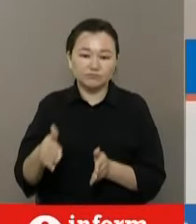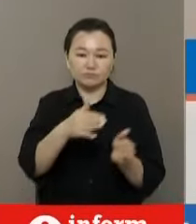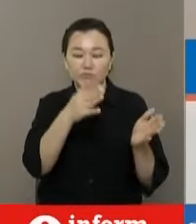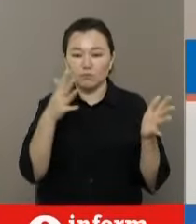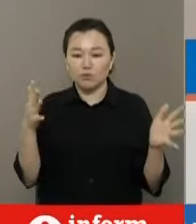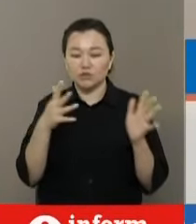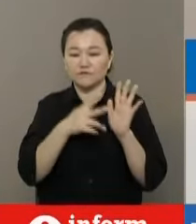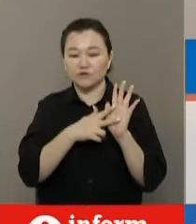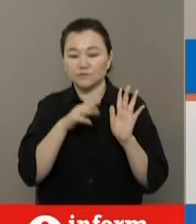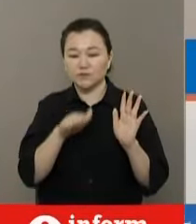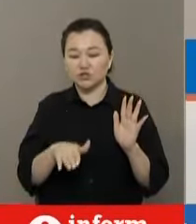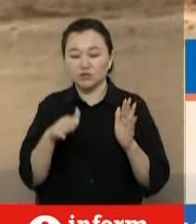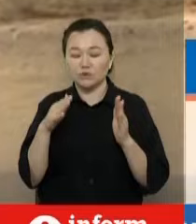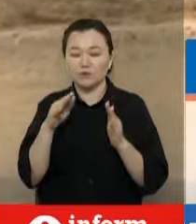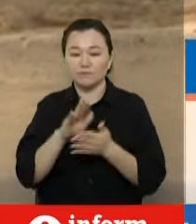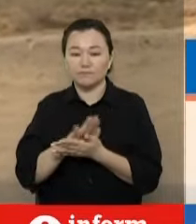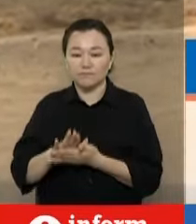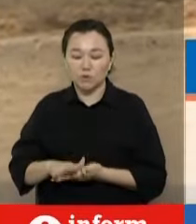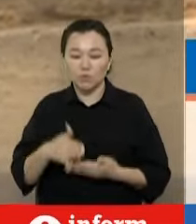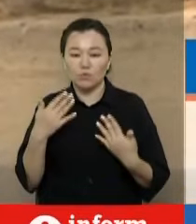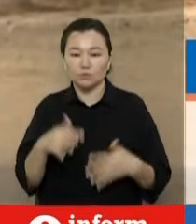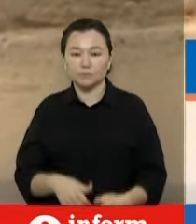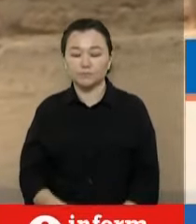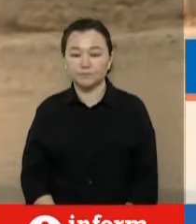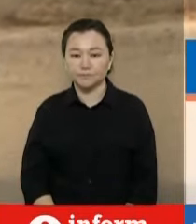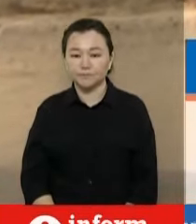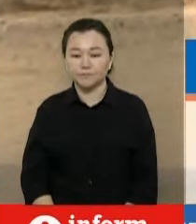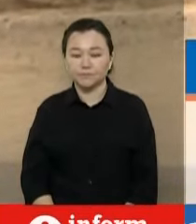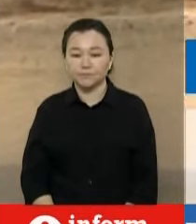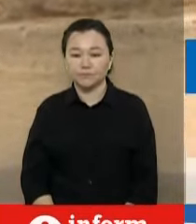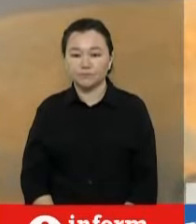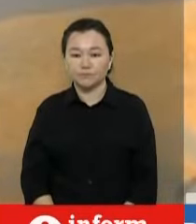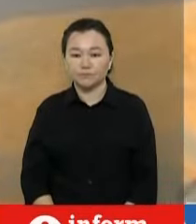8 тысяч частных жилых домов. Эльмира Ержанова, Азамат Кубегенов, Информбюро.